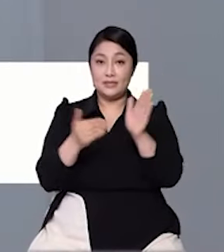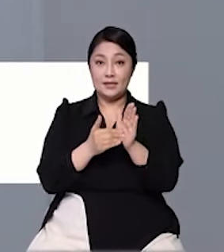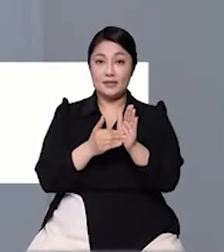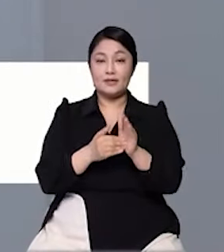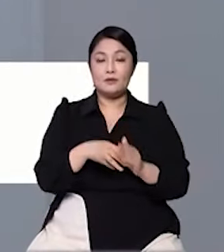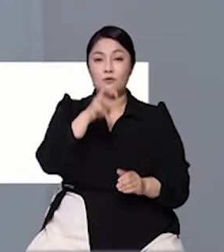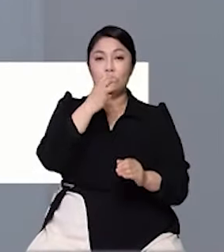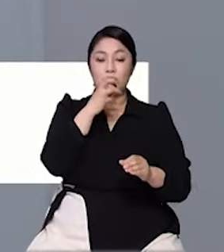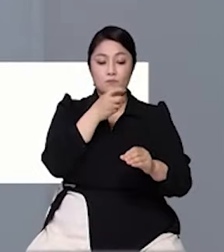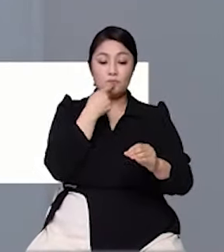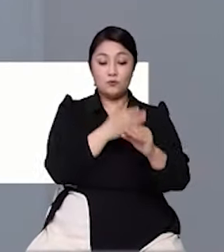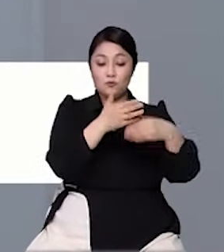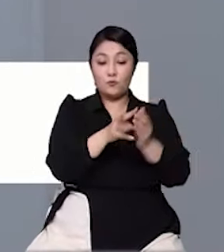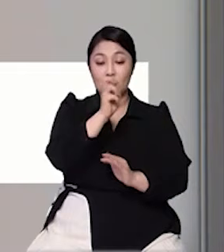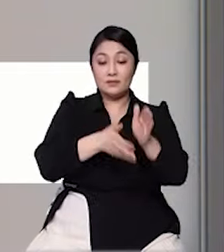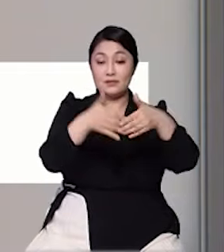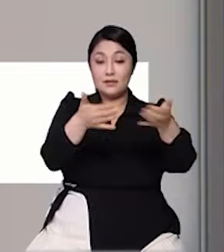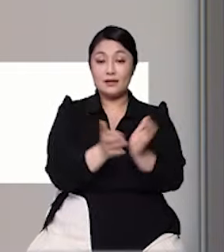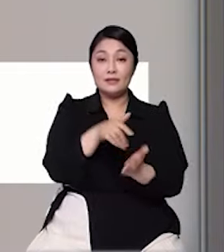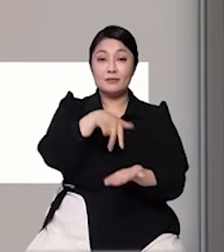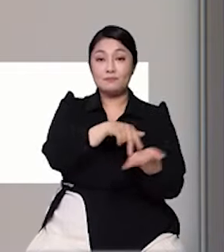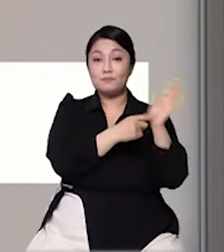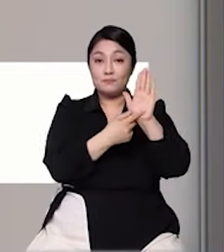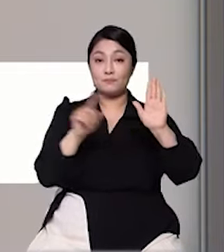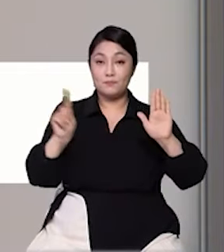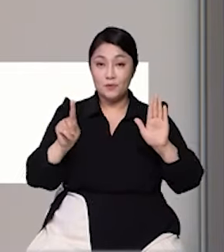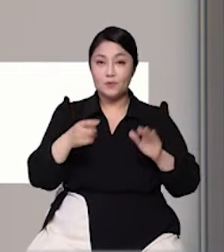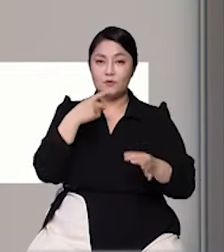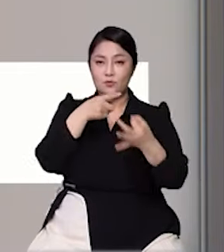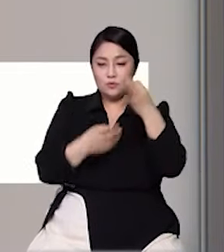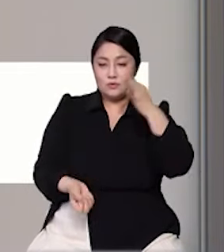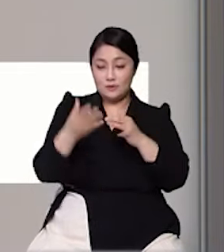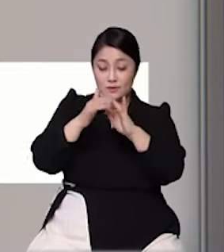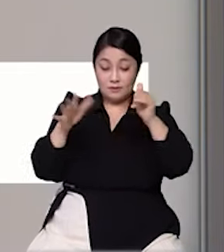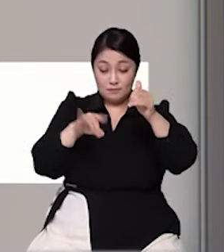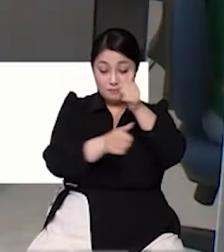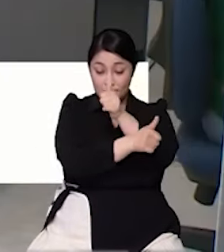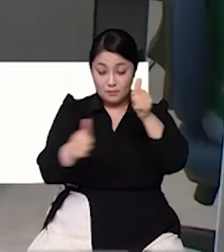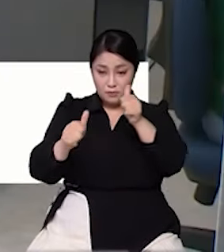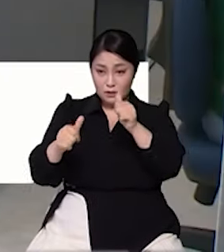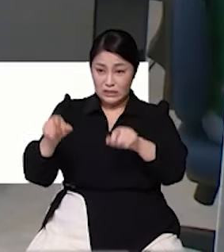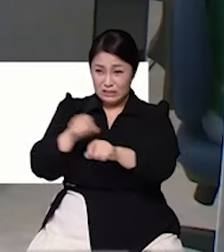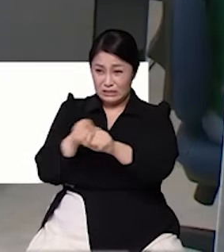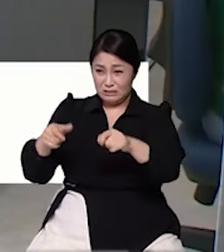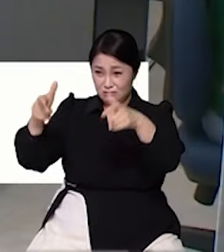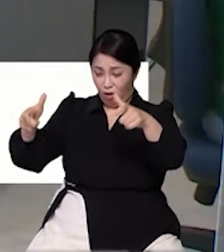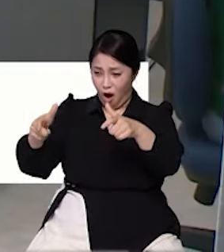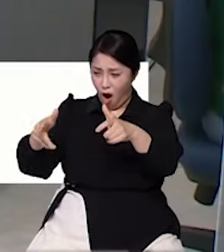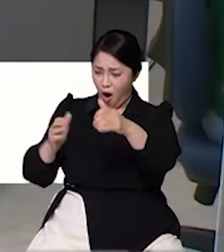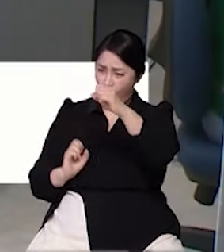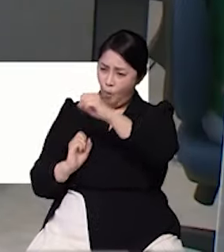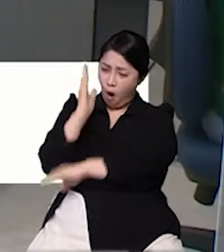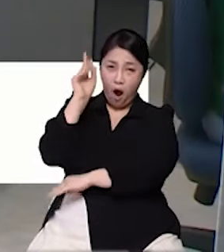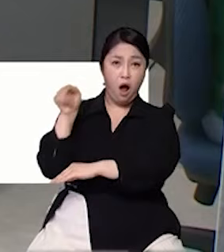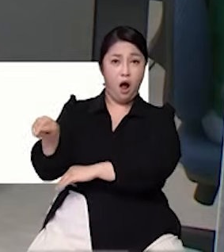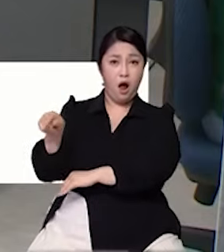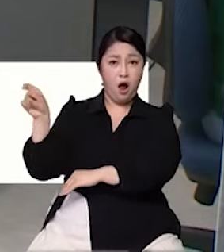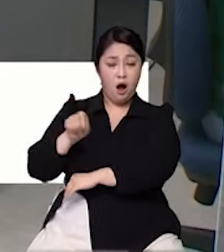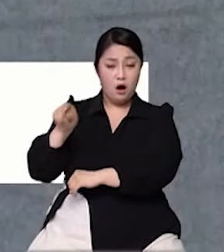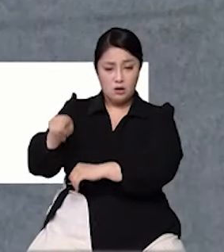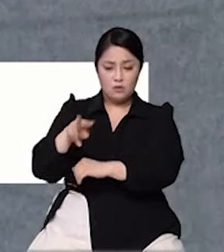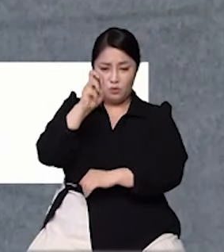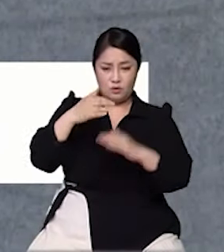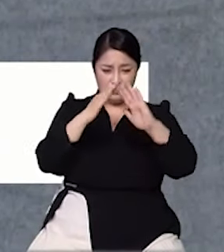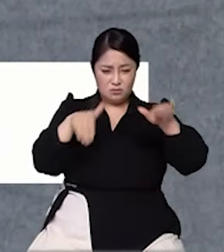더불어 민주당 방 주방 역시 당은 오늘 논평을 내고 윤석렬 정부 초대 내각의 특정 지역 편중이 도를 넘고 있다 며 광주전남